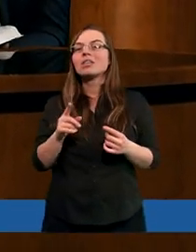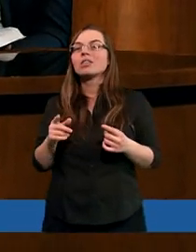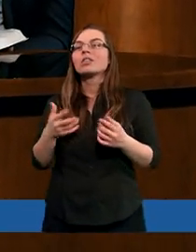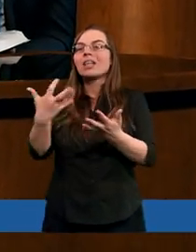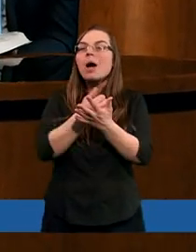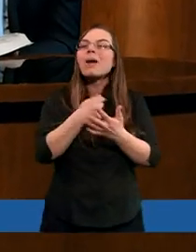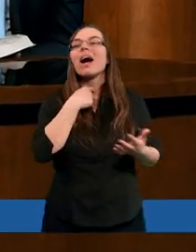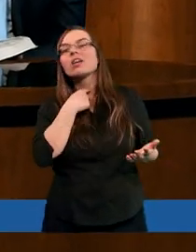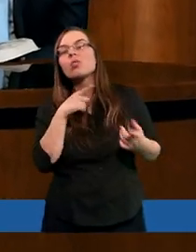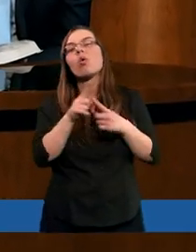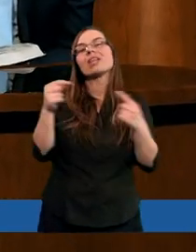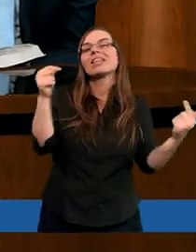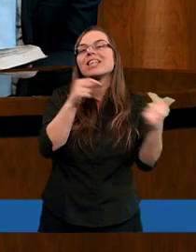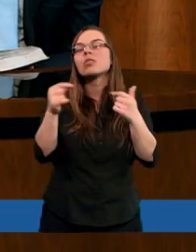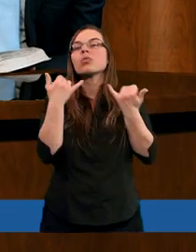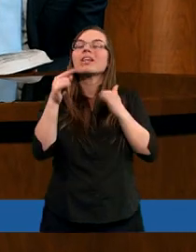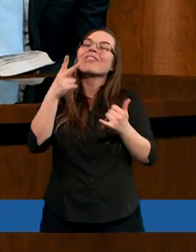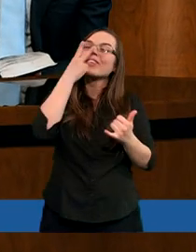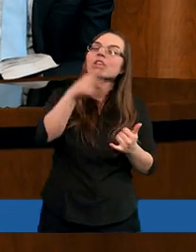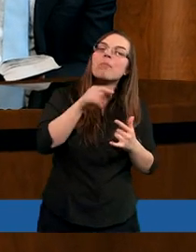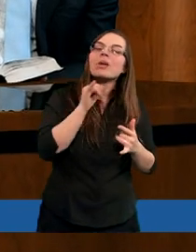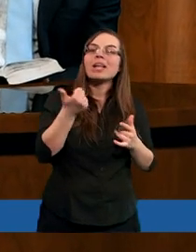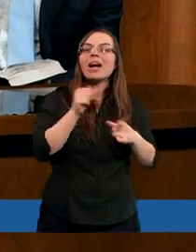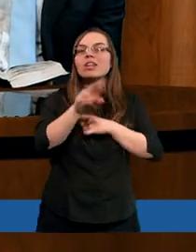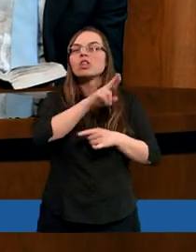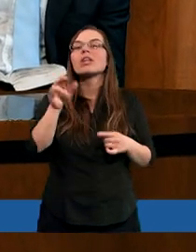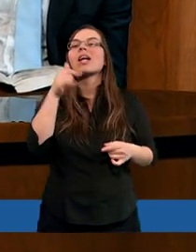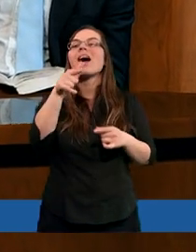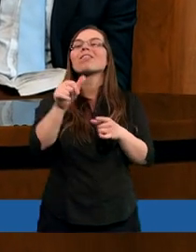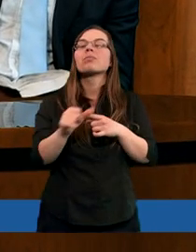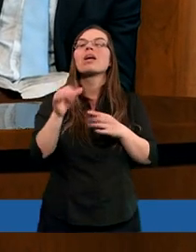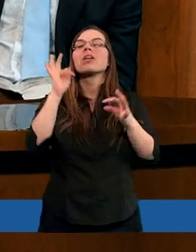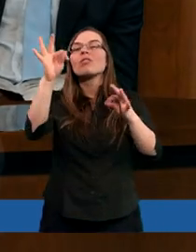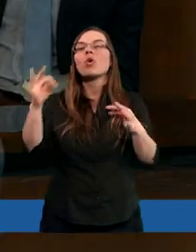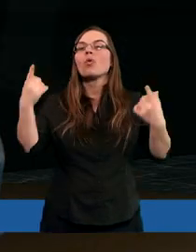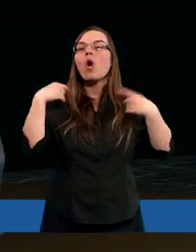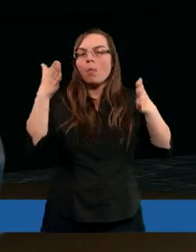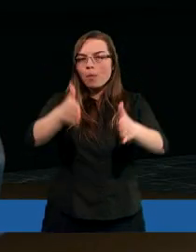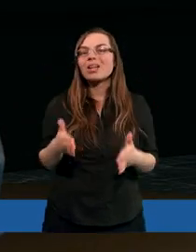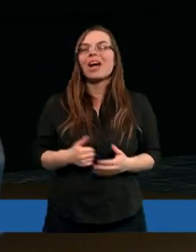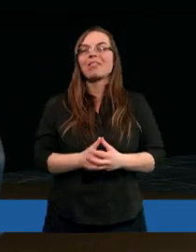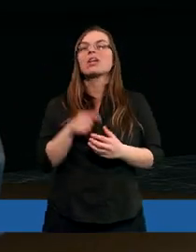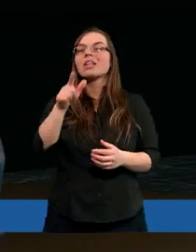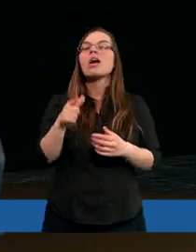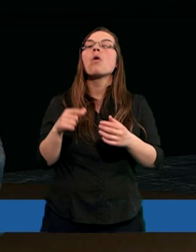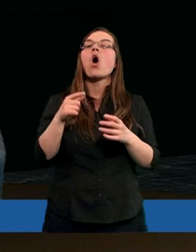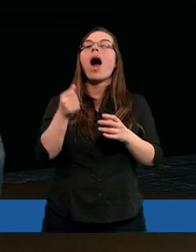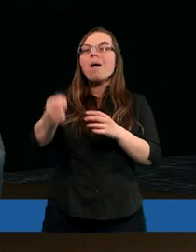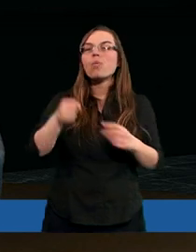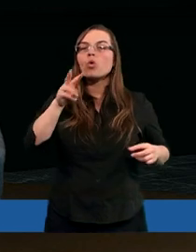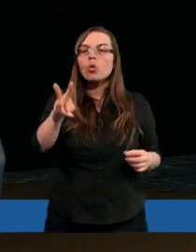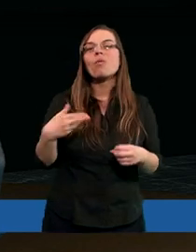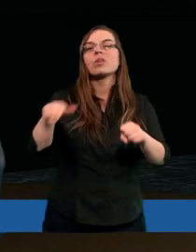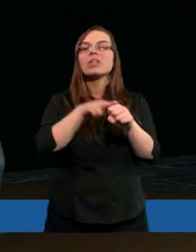zabieraniu głosu. To są te fragmenty, które tu widzimy. Później jest, Piotr jest uwięziony. On jest jednym z pierwszych apostołów, który